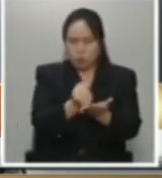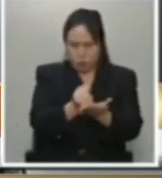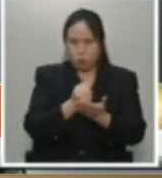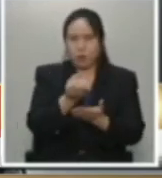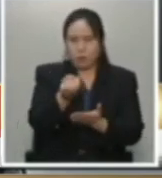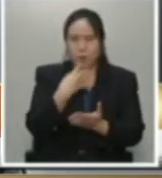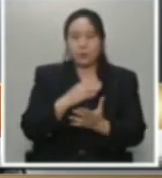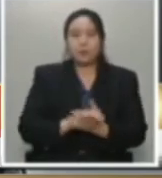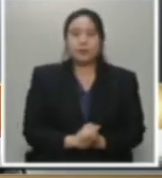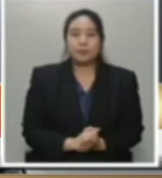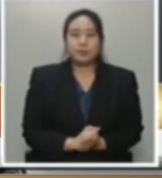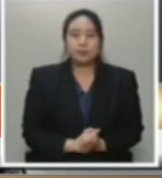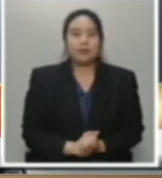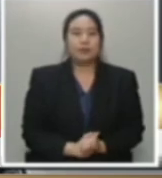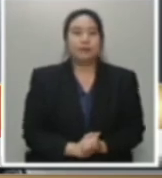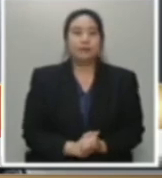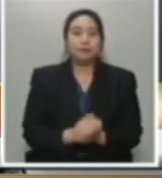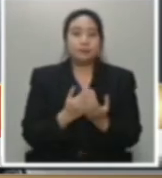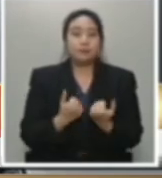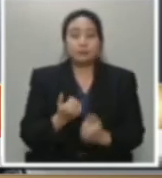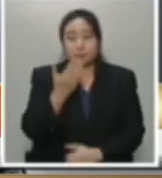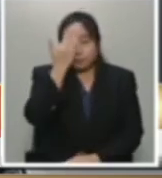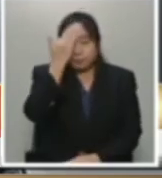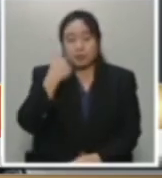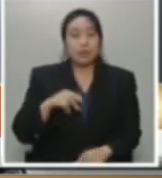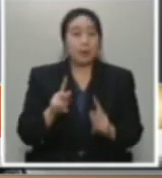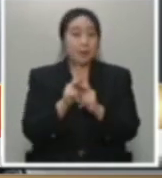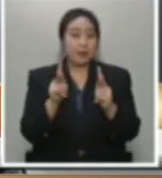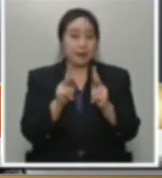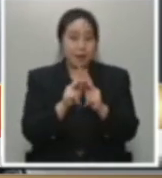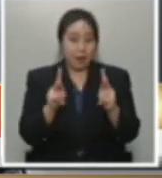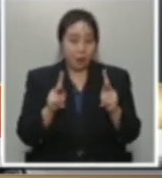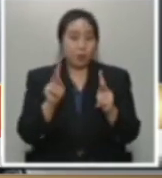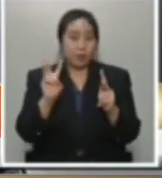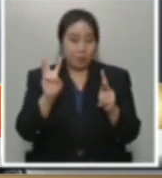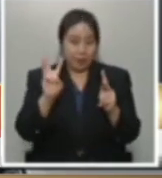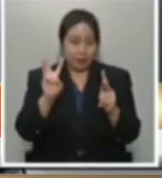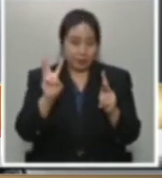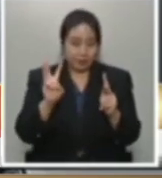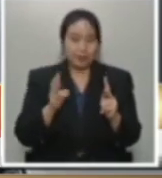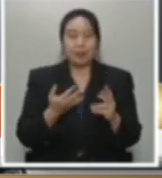ภาผู้แทนแห่งนี้นะครับเพราะว่ากรรมาธิการวิสามัญนะครับสภาผู้แ